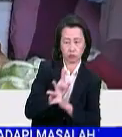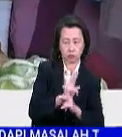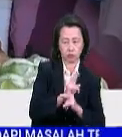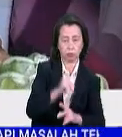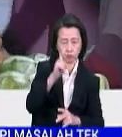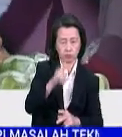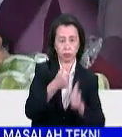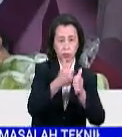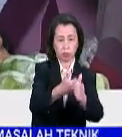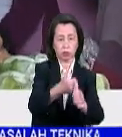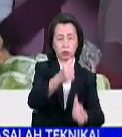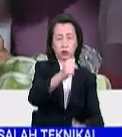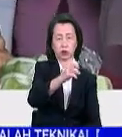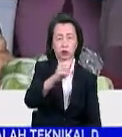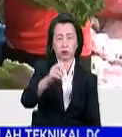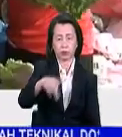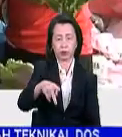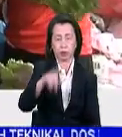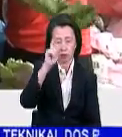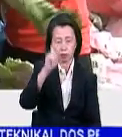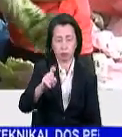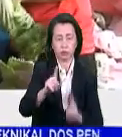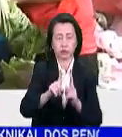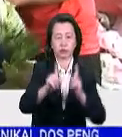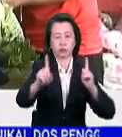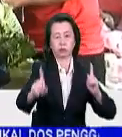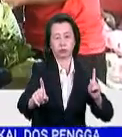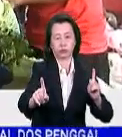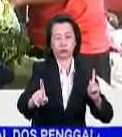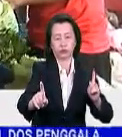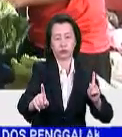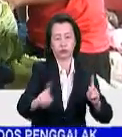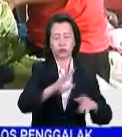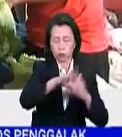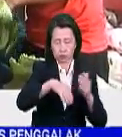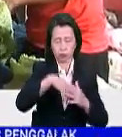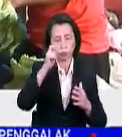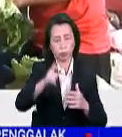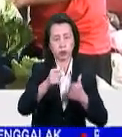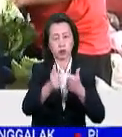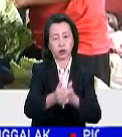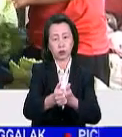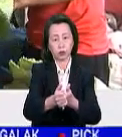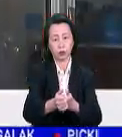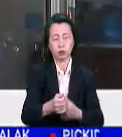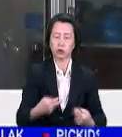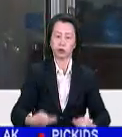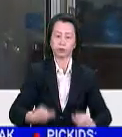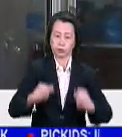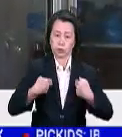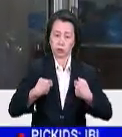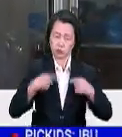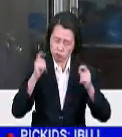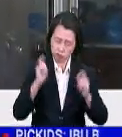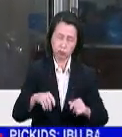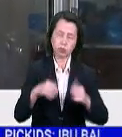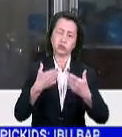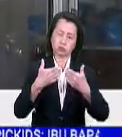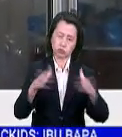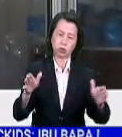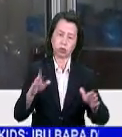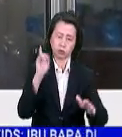ikuti shovilla jarak kita Mesti kena ikutlah semualah nah kehidupan gitu mesti kita jalani mesti